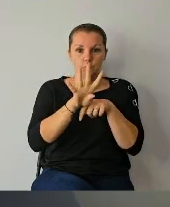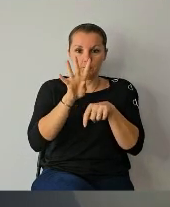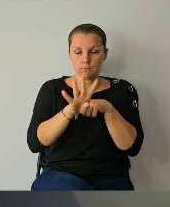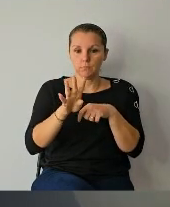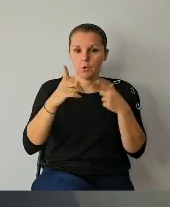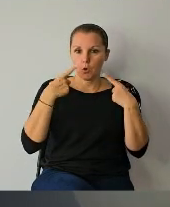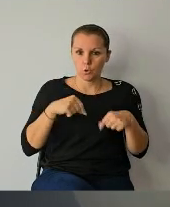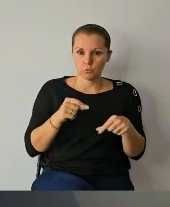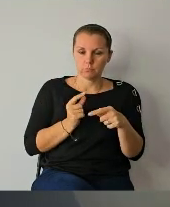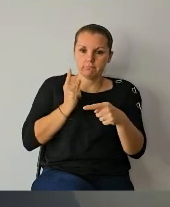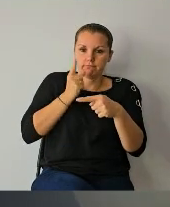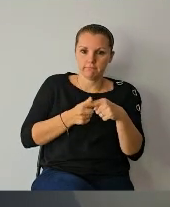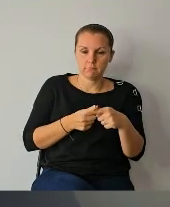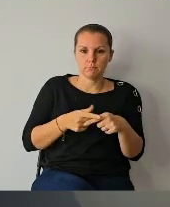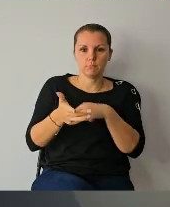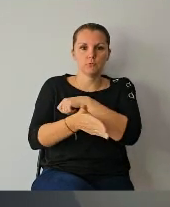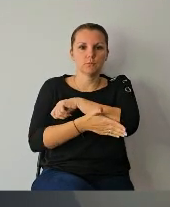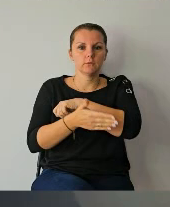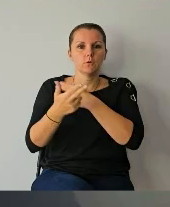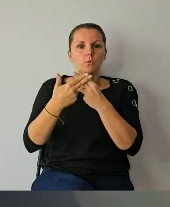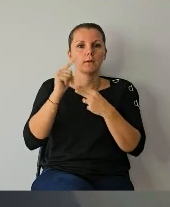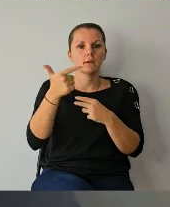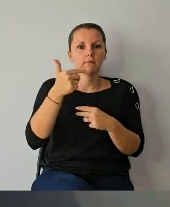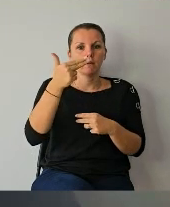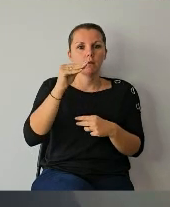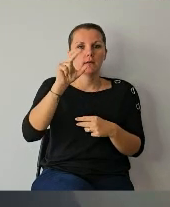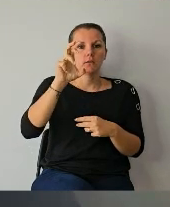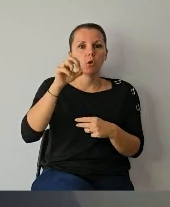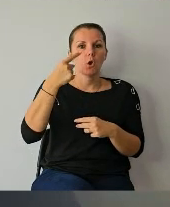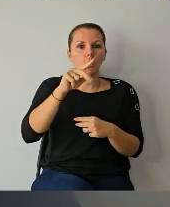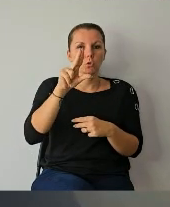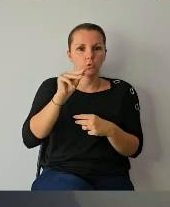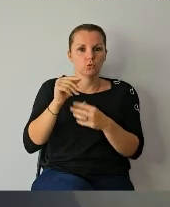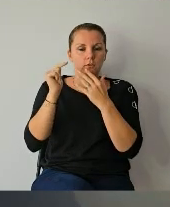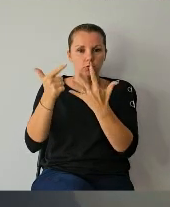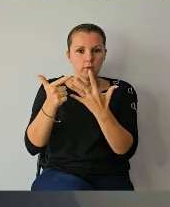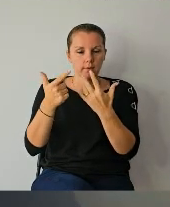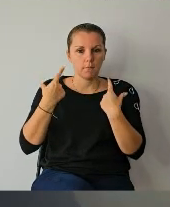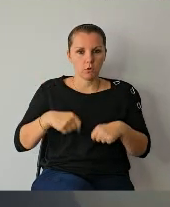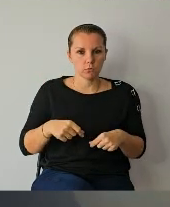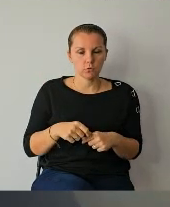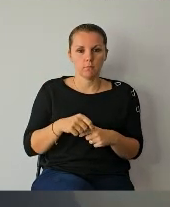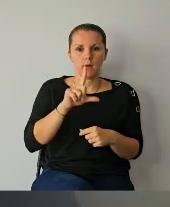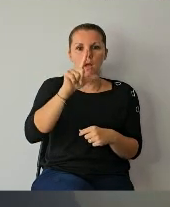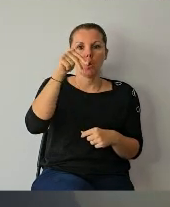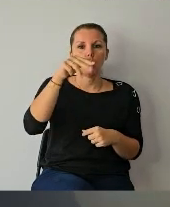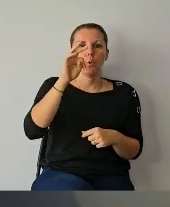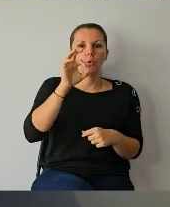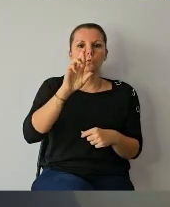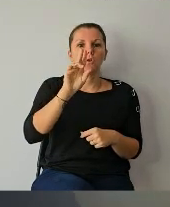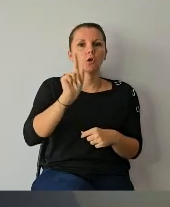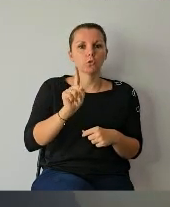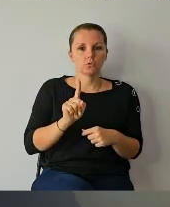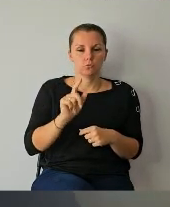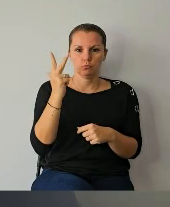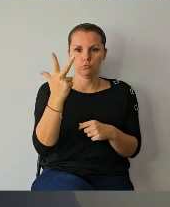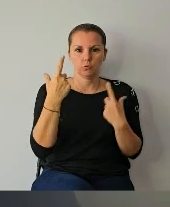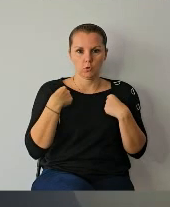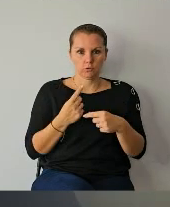szkoła podstawowa numer 2 w Niechobrzu o 7 uczniów i szkoła w Lutoryżu o 3 uczniów.